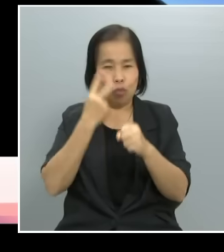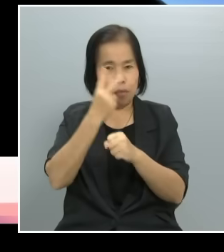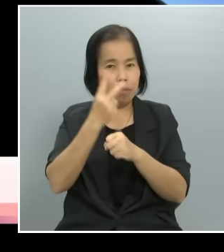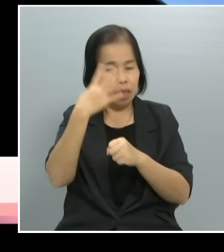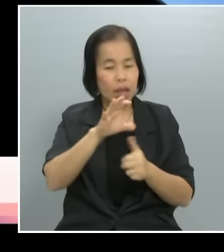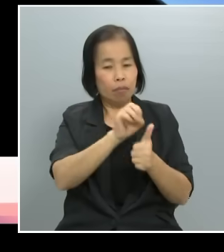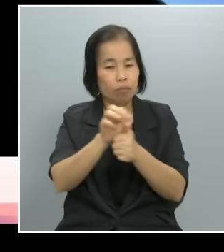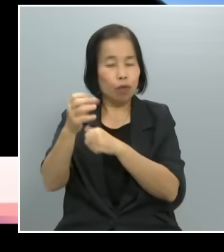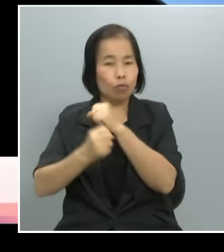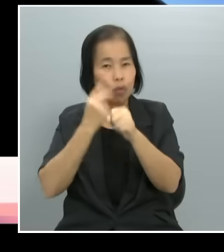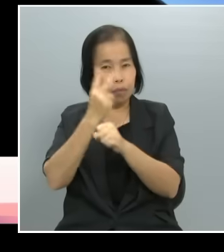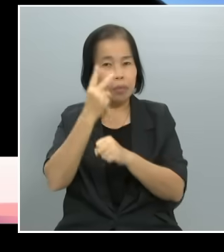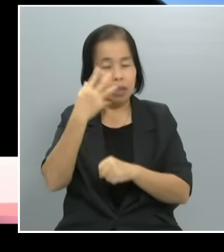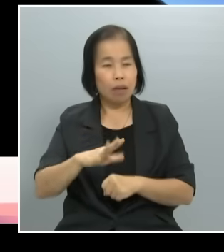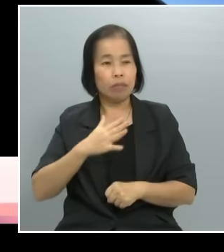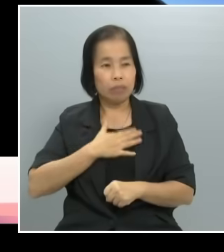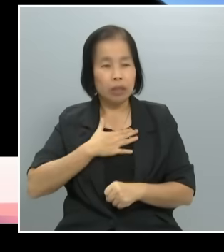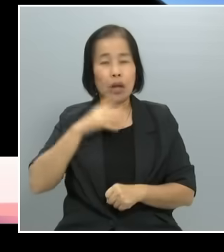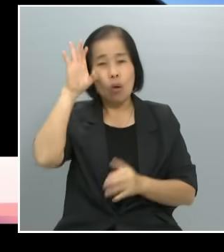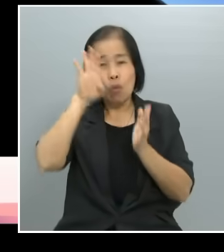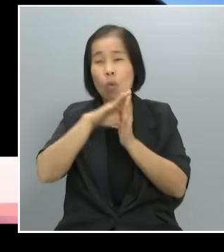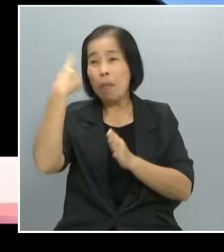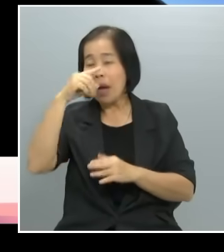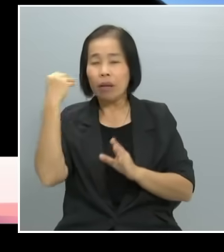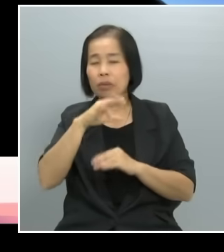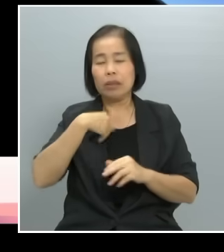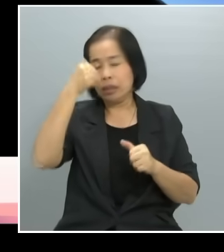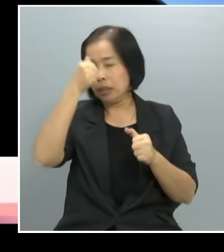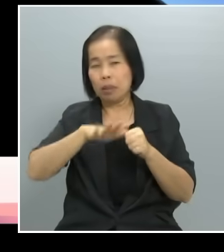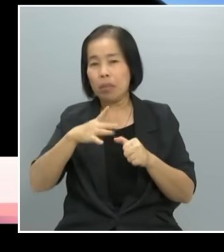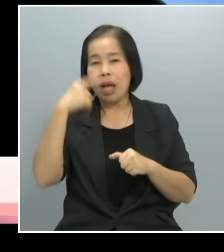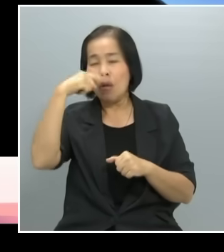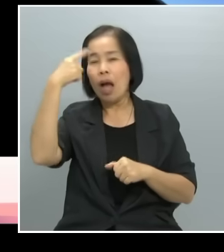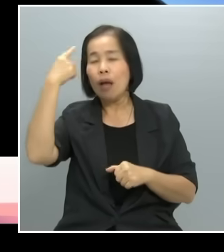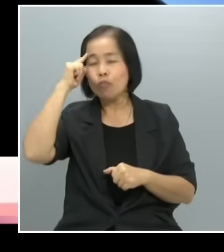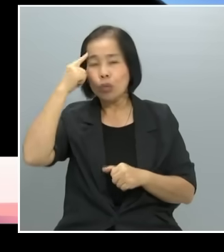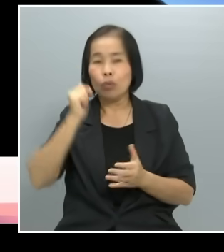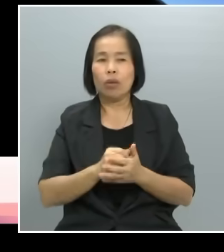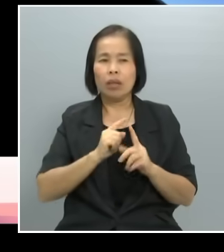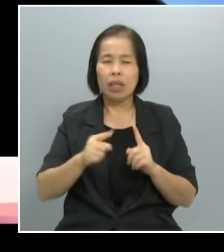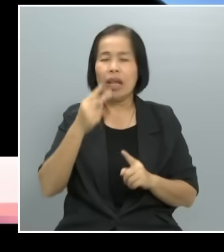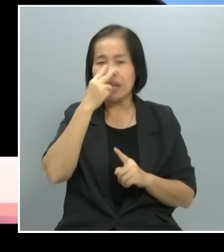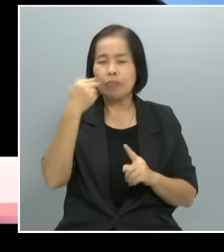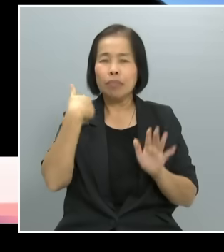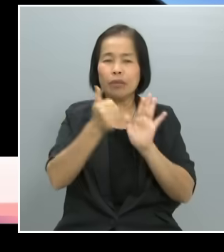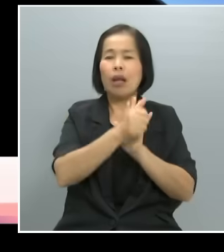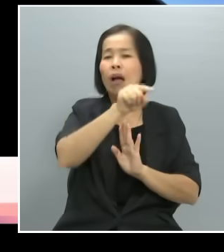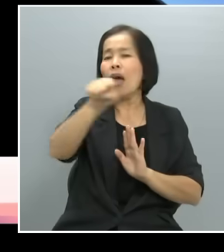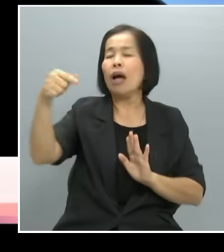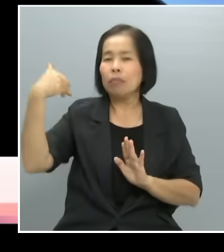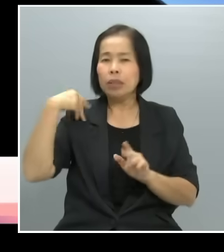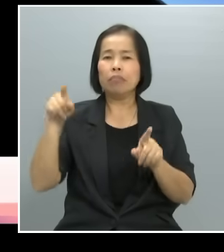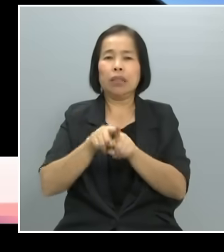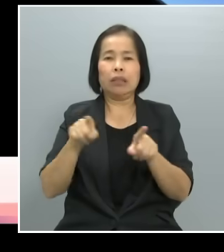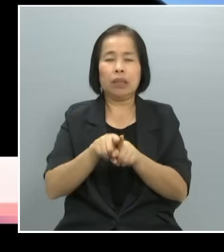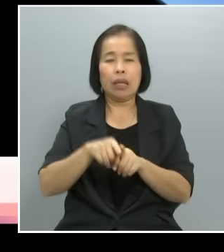ะนั้นเนี่ยการที่พี่เล็กเอารูปใครไปลงพี่เล็กจำไม่ได้หรอกค่ะว่าพี่เล็กลงรูปใครไปบ้างพี่ก็เห็นเพจอื่นที่เขาเอาไปลงบางคนเอาไปล